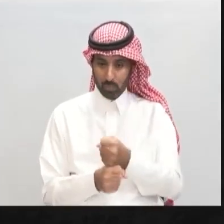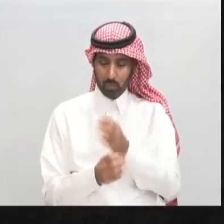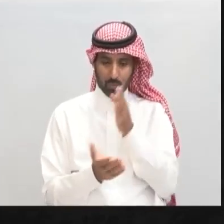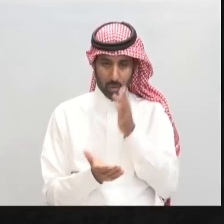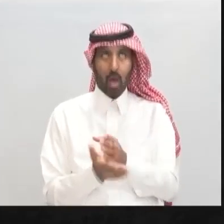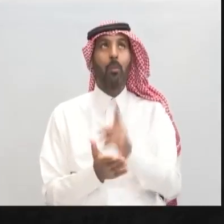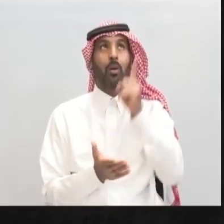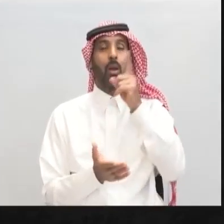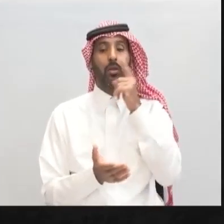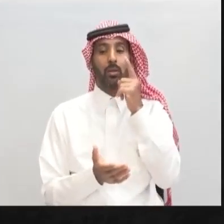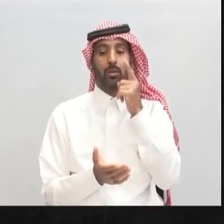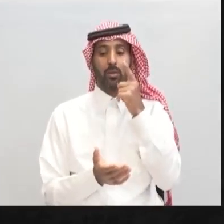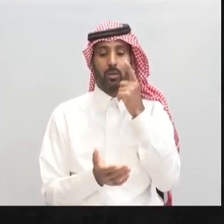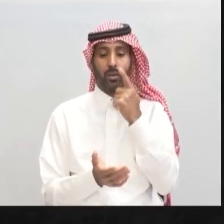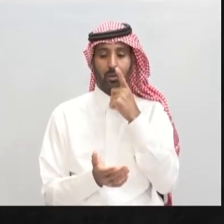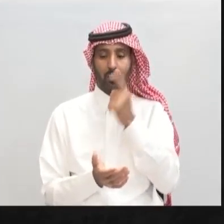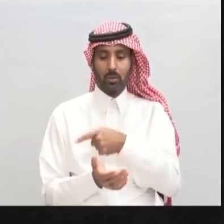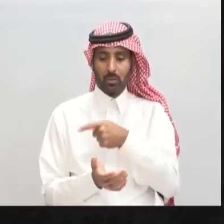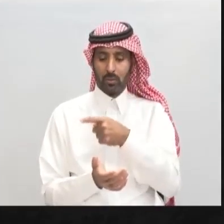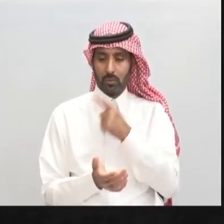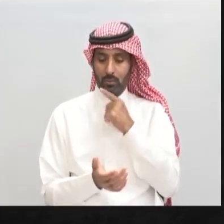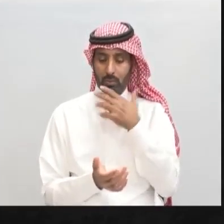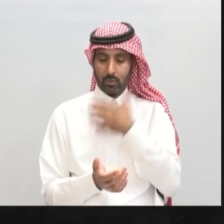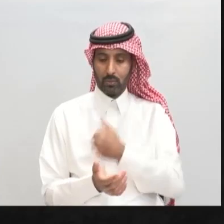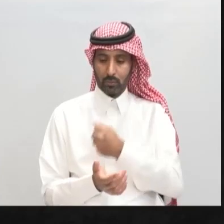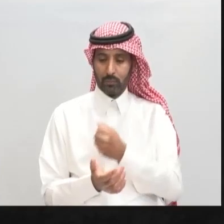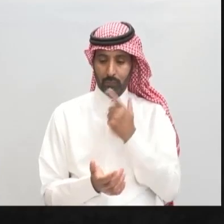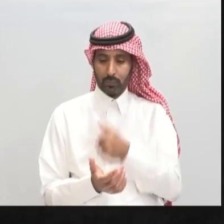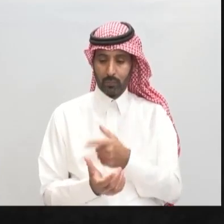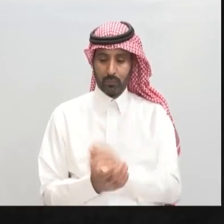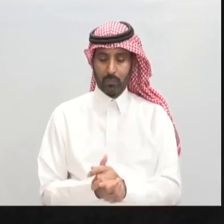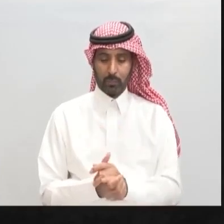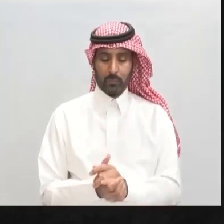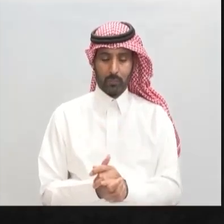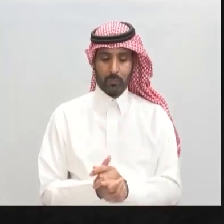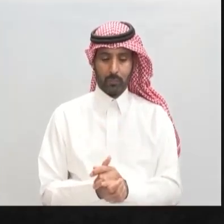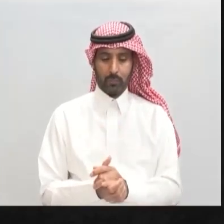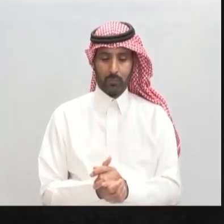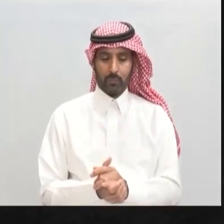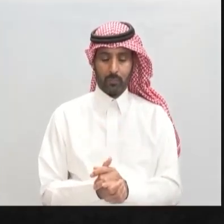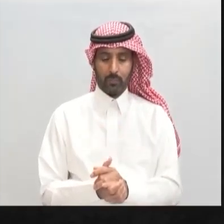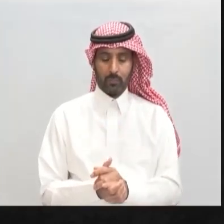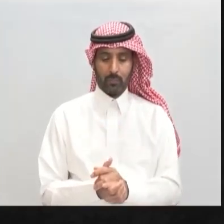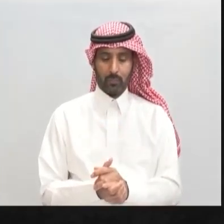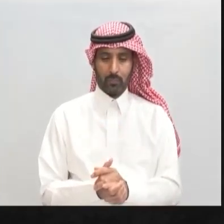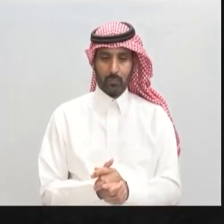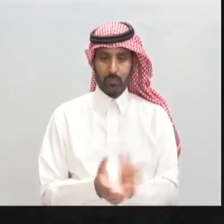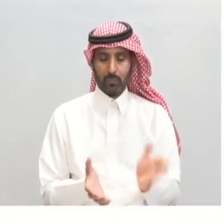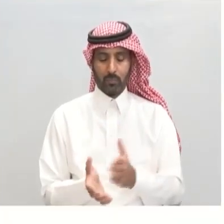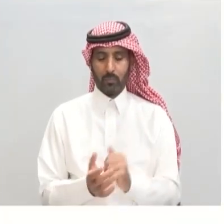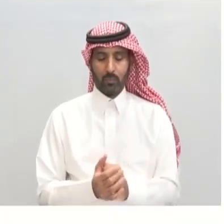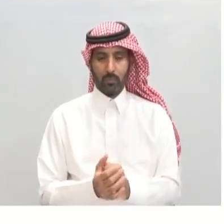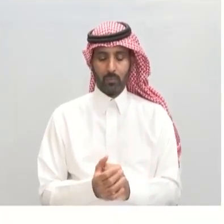بامر الرسول فهو امر توقيف من النبي عليه الصلاه والسلام فلا مجال للراي فيه